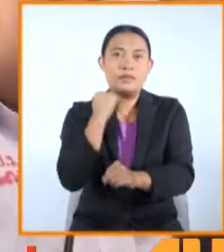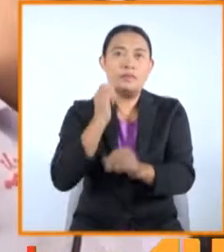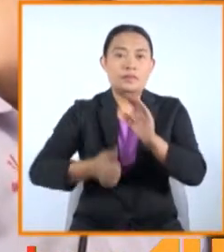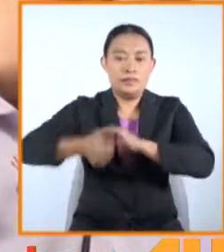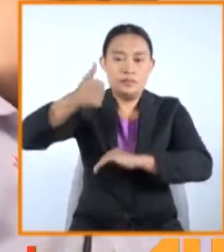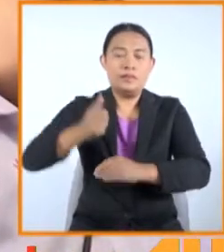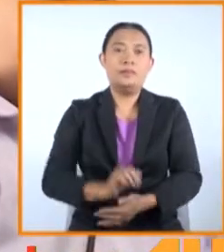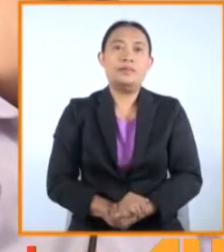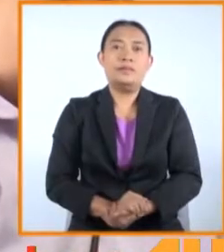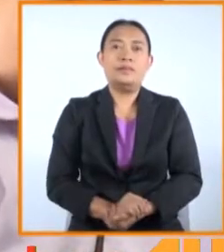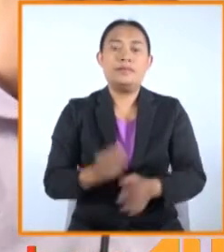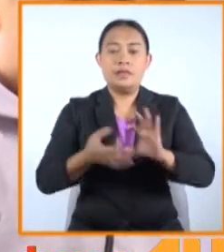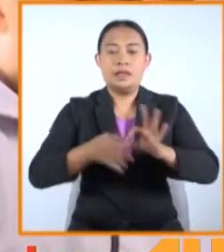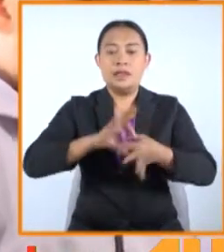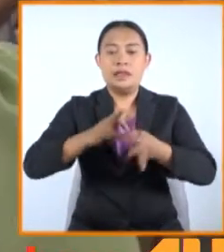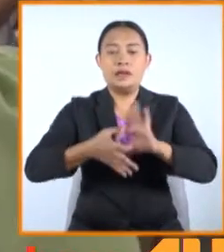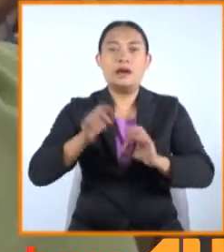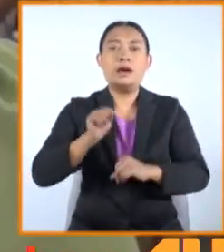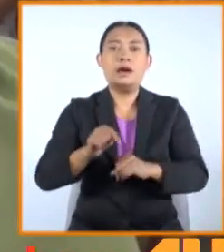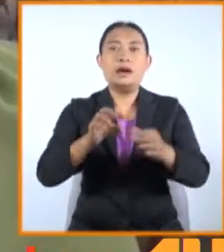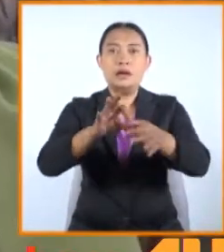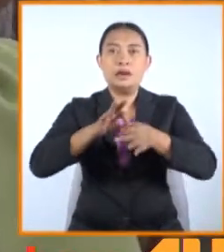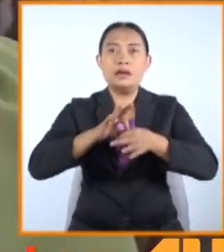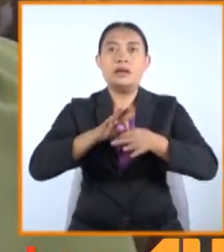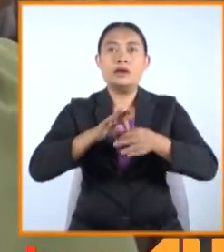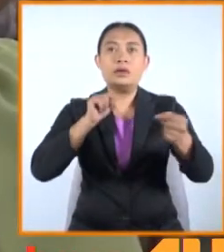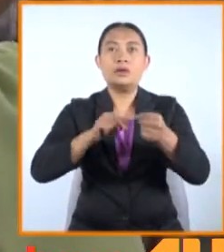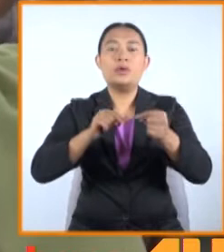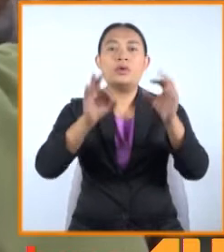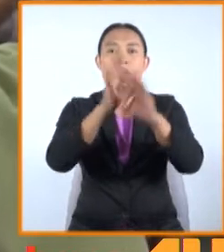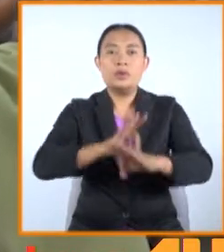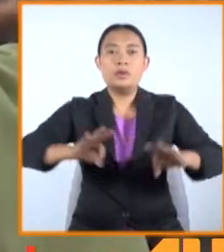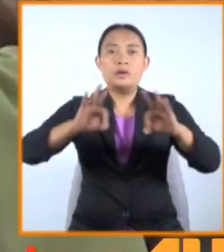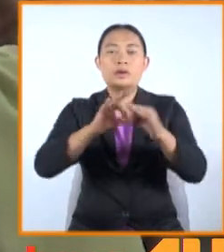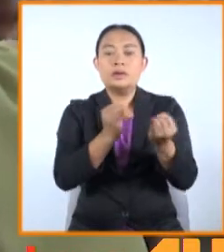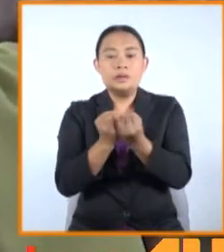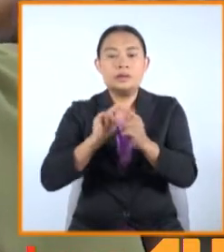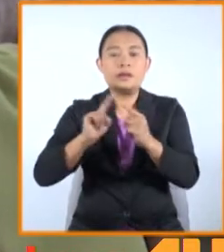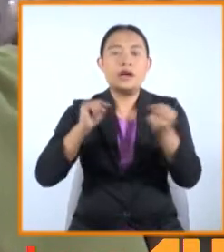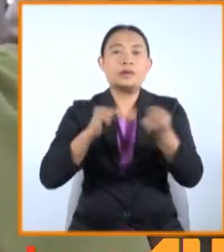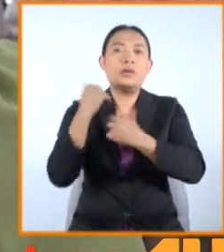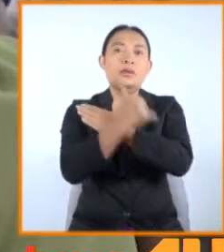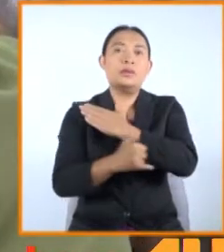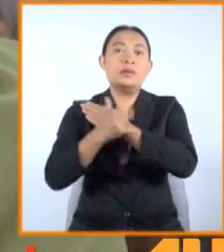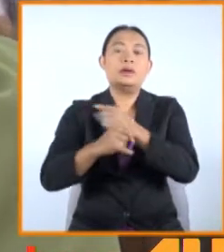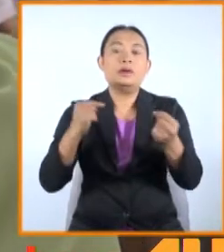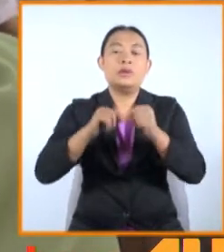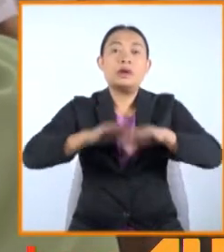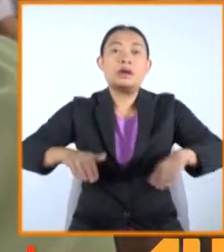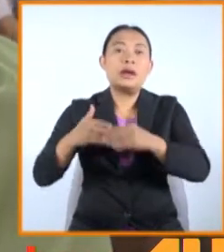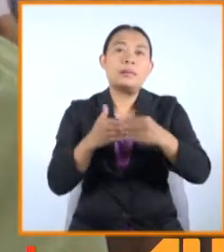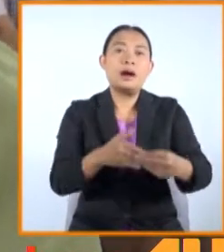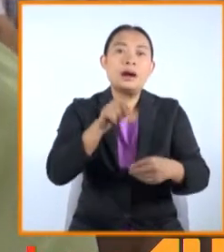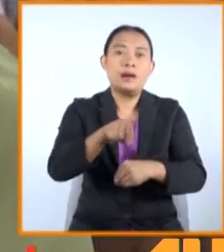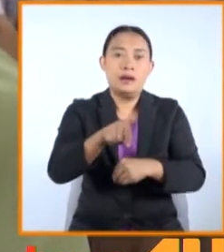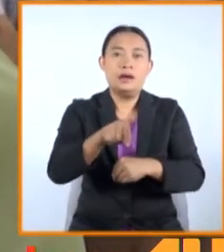กีฬาถือเป็นสิ่งที่จะเชื่อมโยงความสัมพันธ์แต่ละประเทศแล้วก็คิดว่าการที่พาเด็กๆมาวันนี้ก็